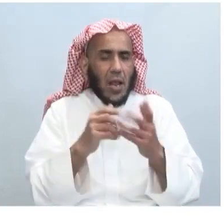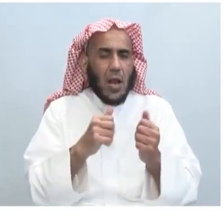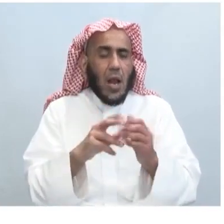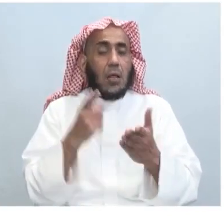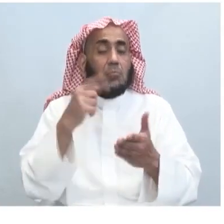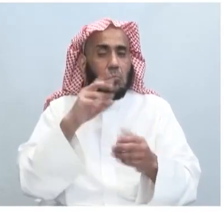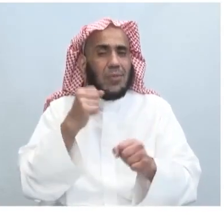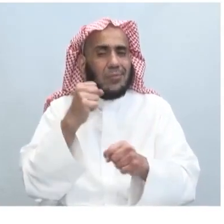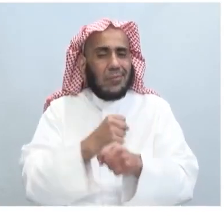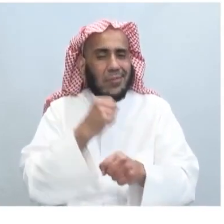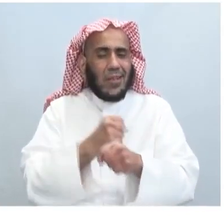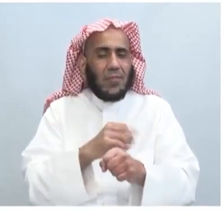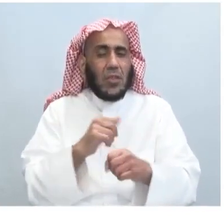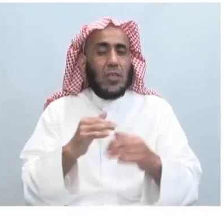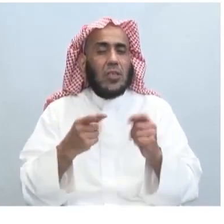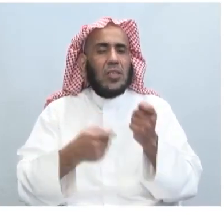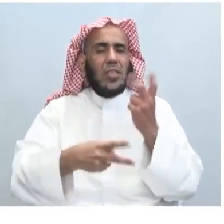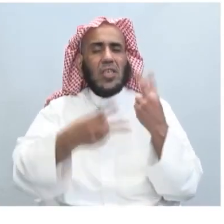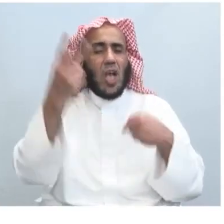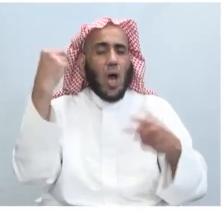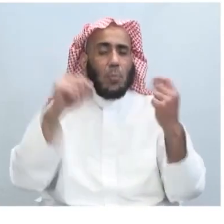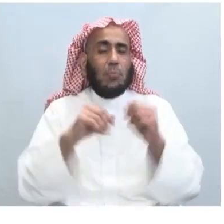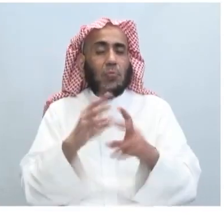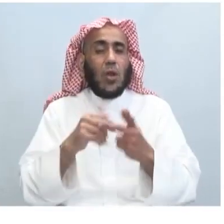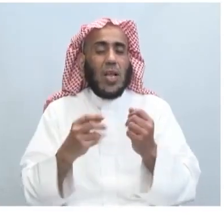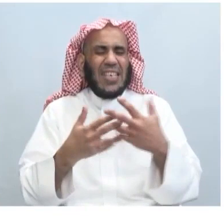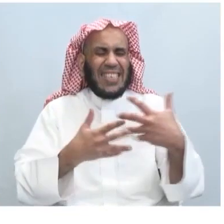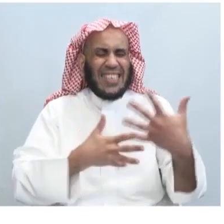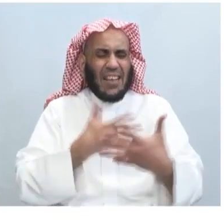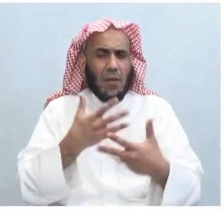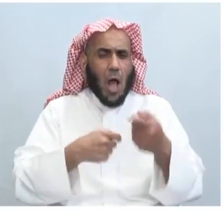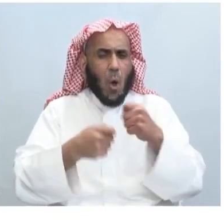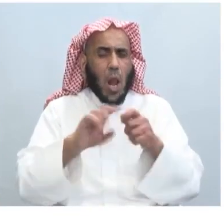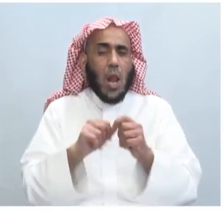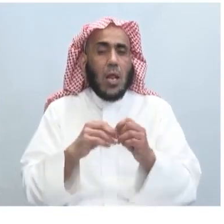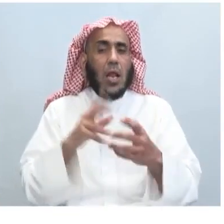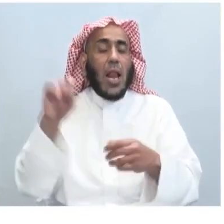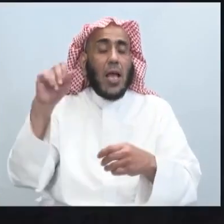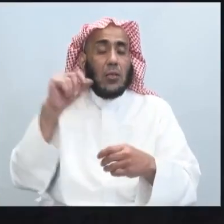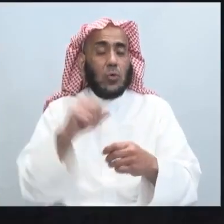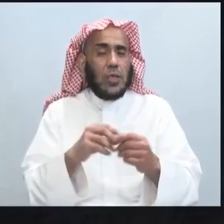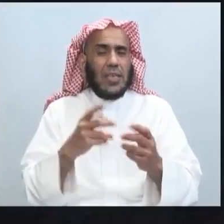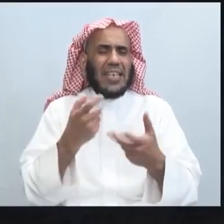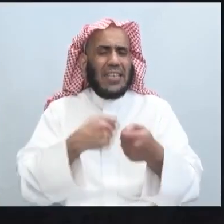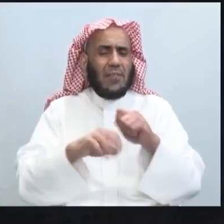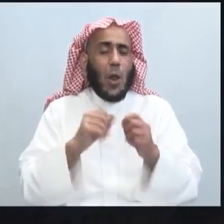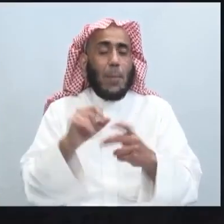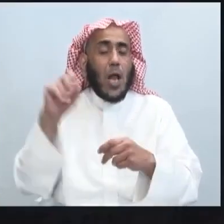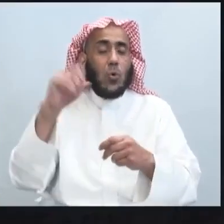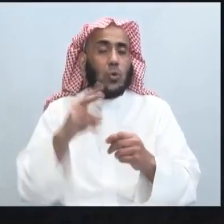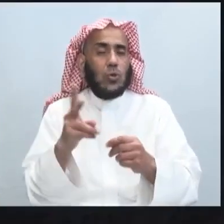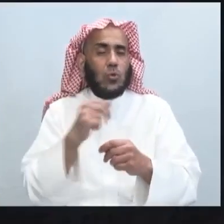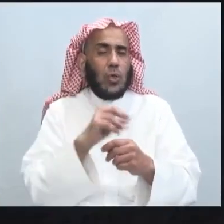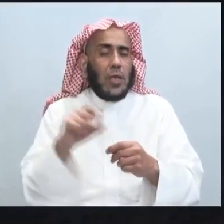تنفيذ ثلاثه تجارب للتفاعل هذا هو التفاعل لدي الهيدروجين يتفاعل مع اليود يعطيني